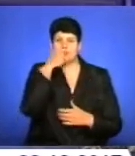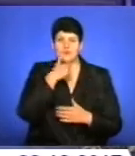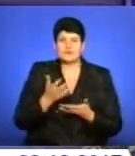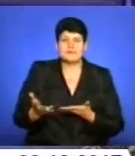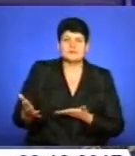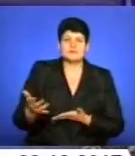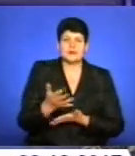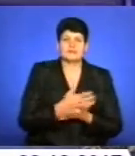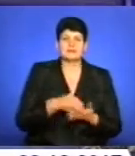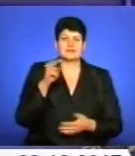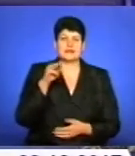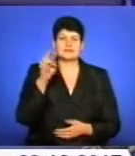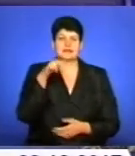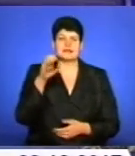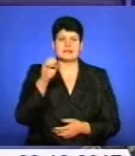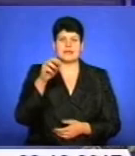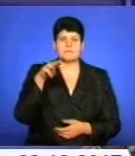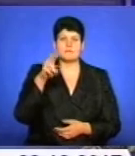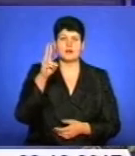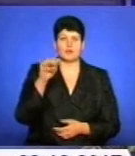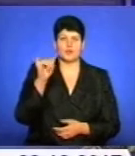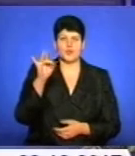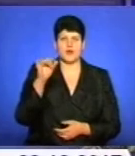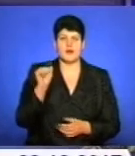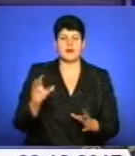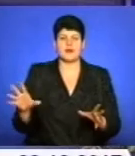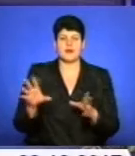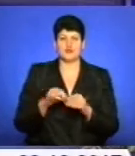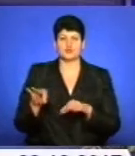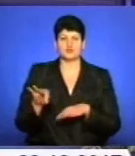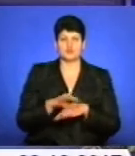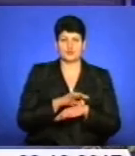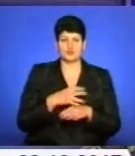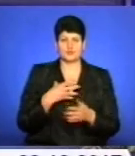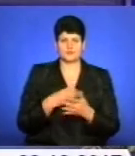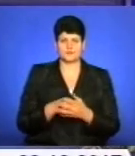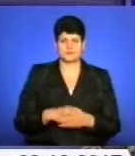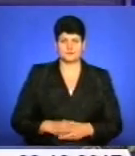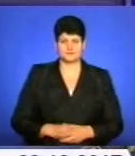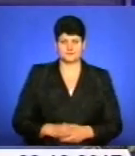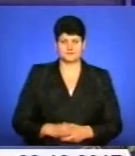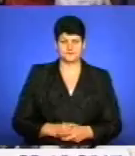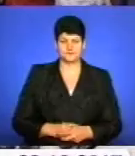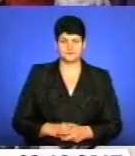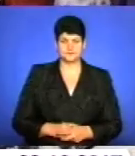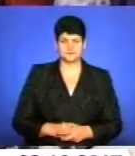колекціонер Тарас Демкура разом із дружиною Іриною. На першій річниці етногалереї побувала Наталія Назар.